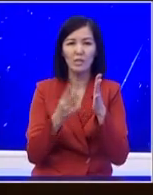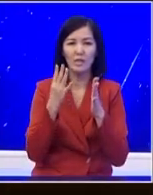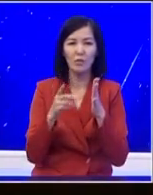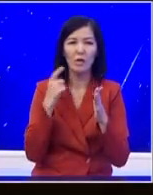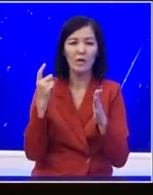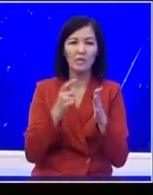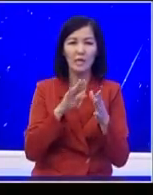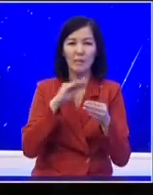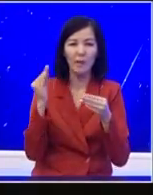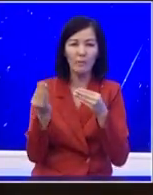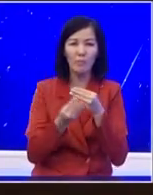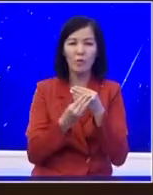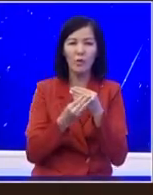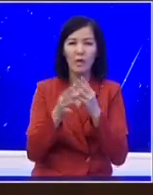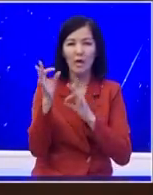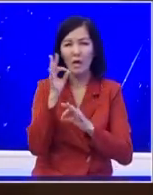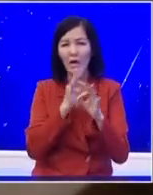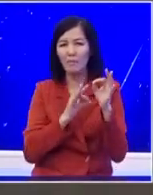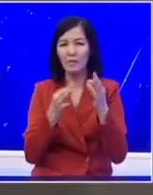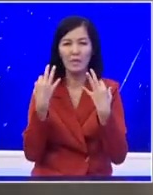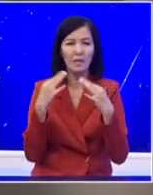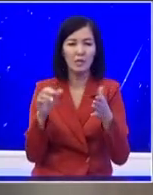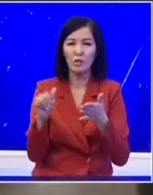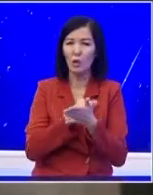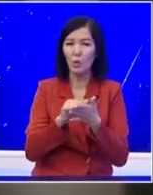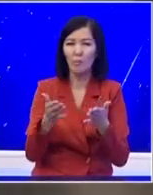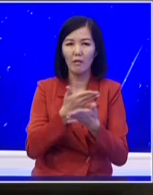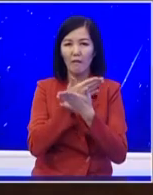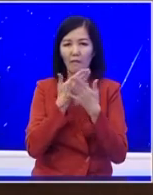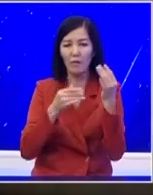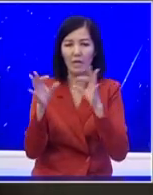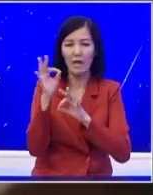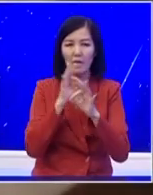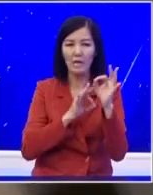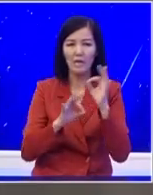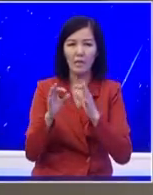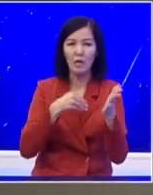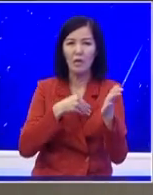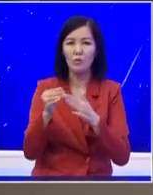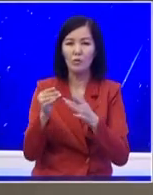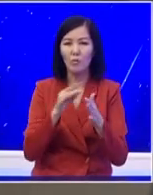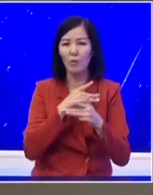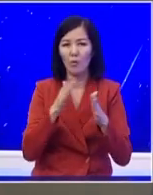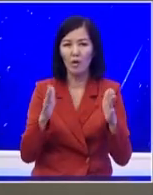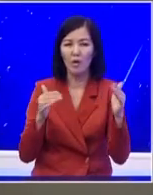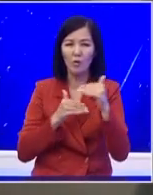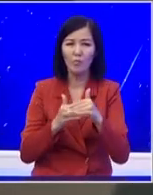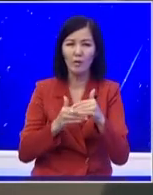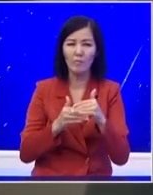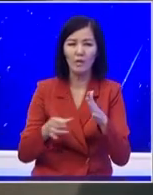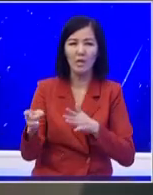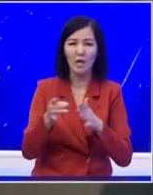хозяйки подпольной аптеки не имелось никаких разрешительных документов. Лекарственные препараты она скупала целыми коробками в аптеках района.